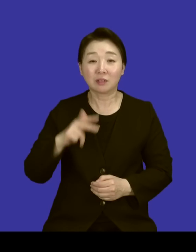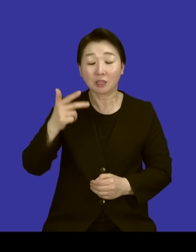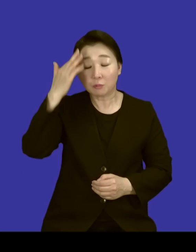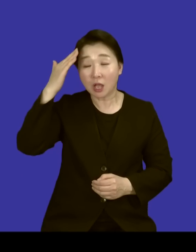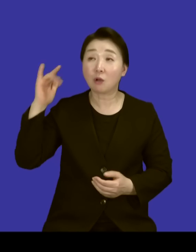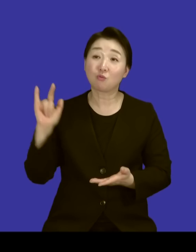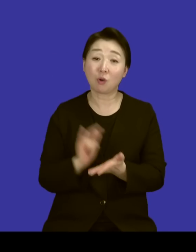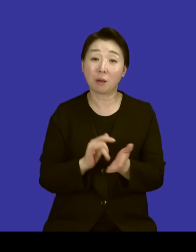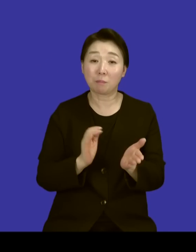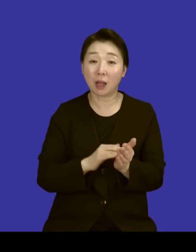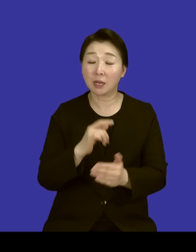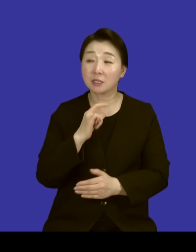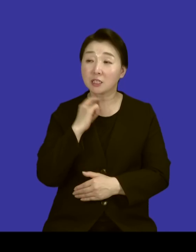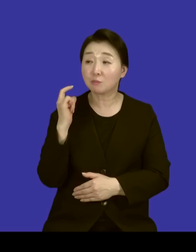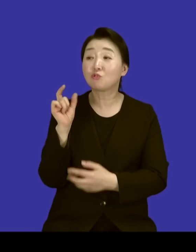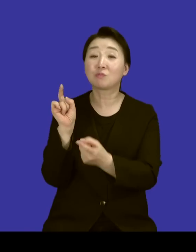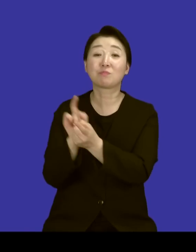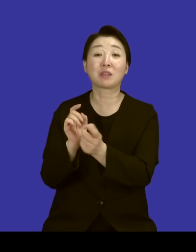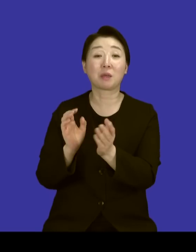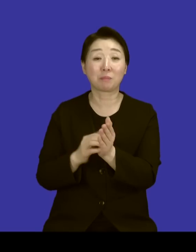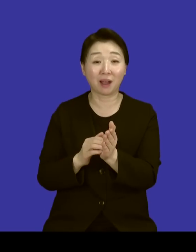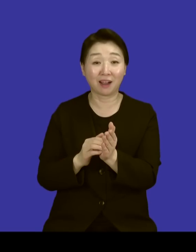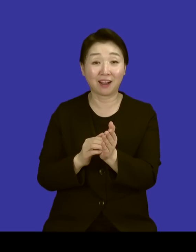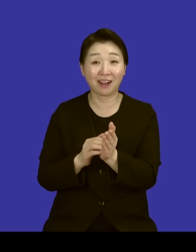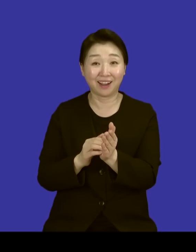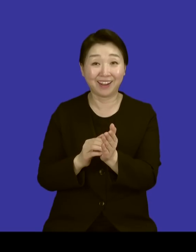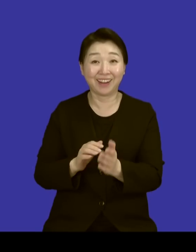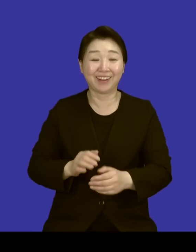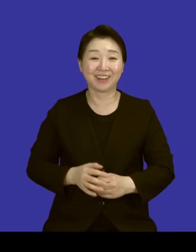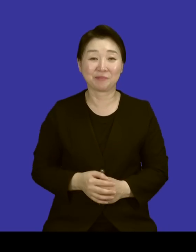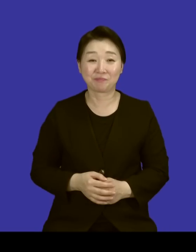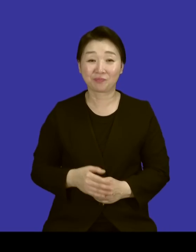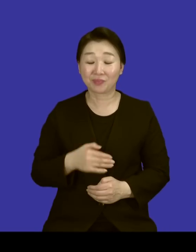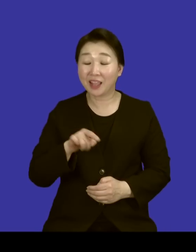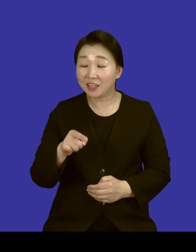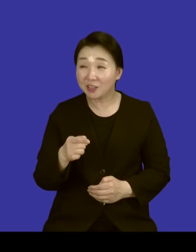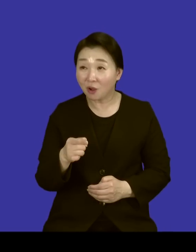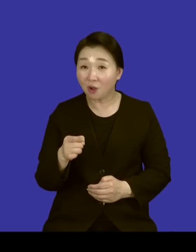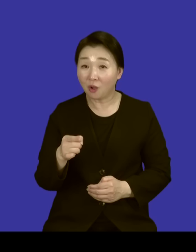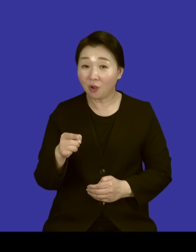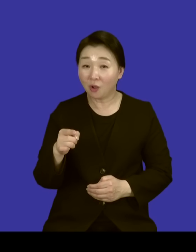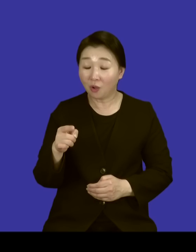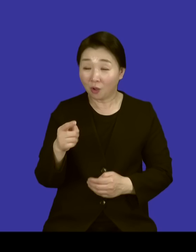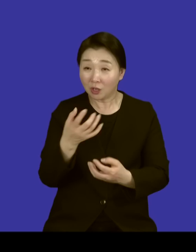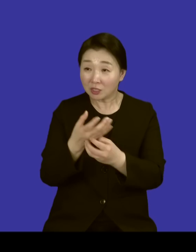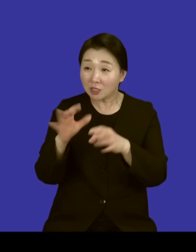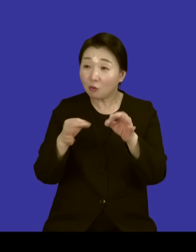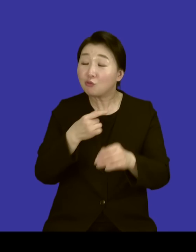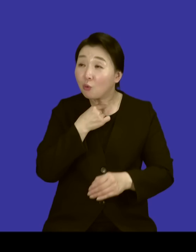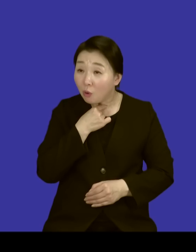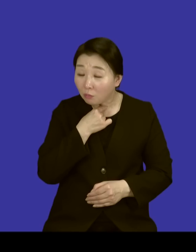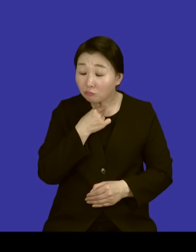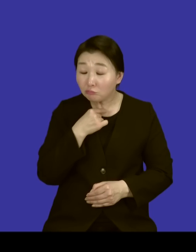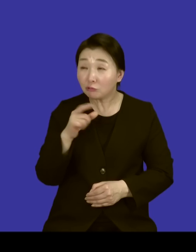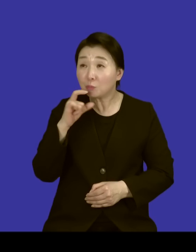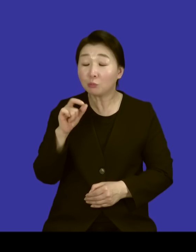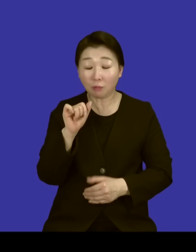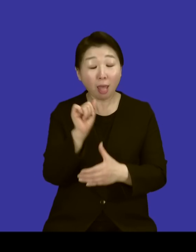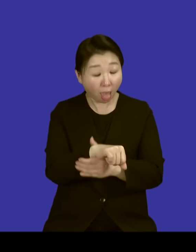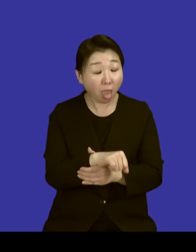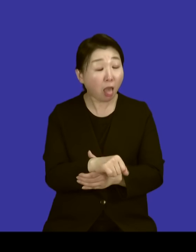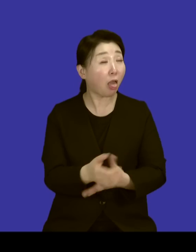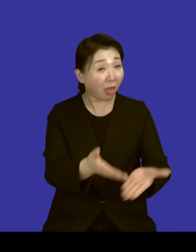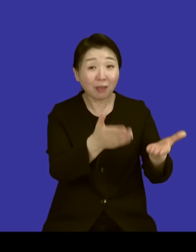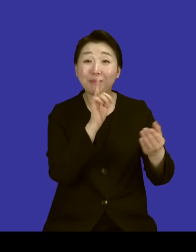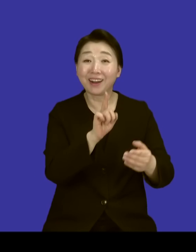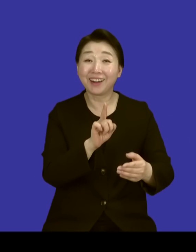한국에 와서 네? 신부님을 찾아가서 예. 신부님. 예, 저 이거 할 테니까 괜찮죠? 신부님도 하세요.